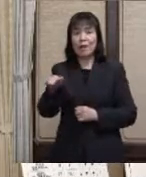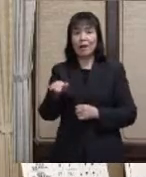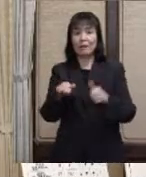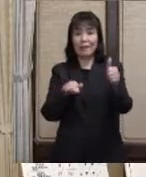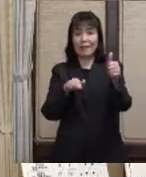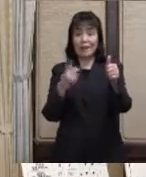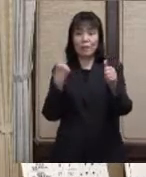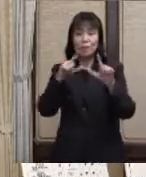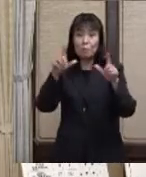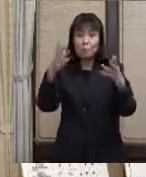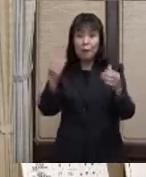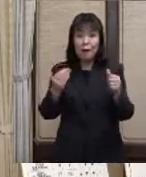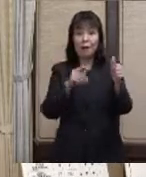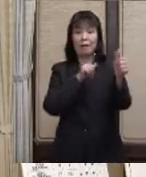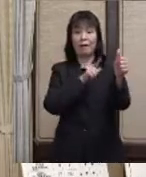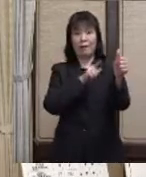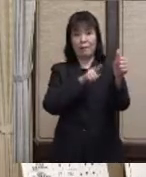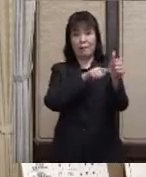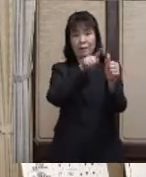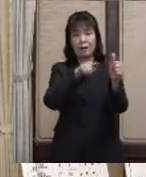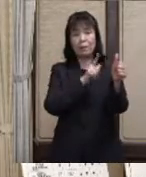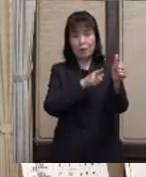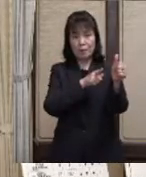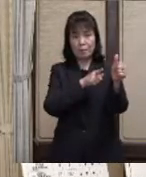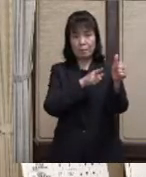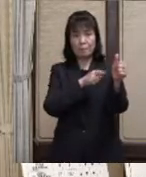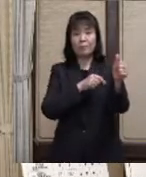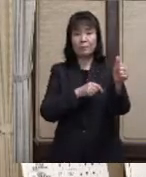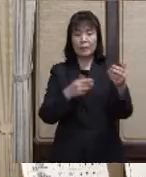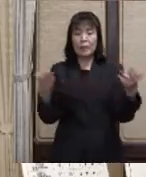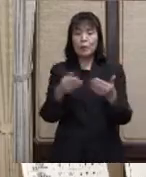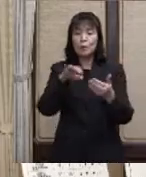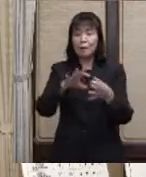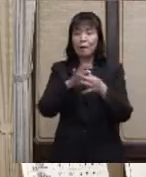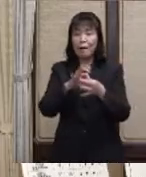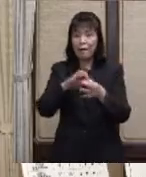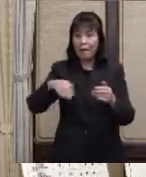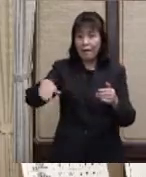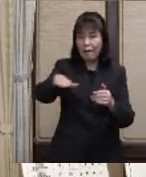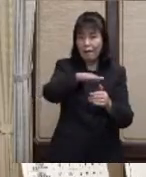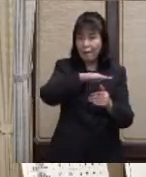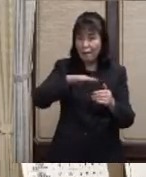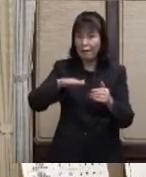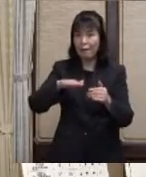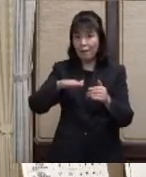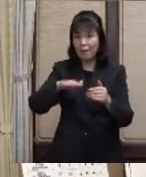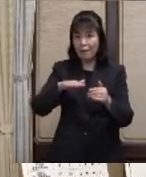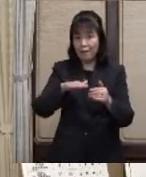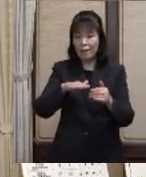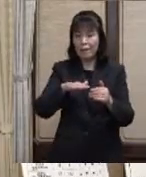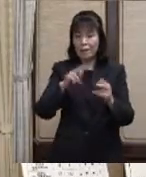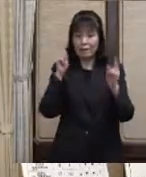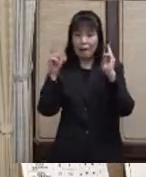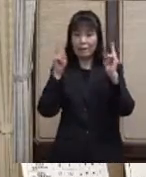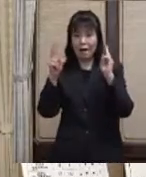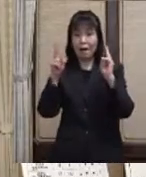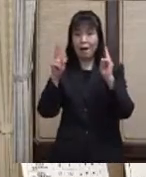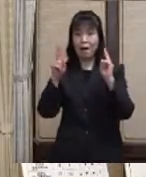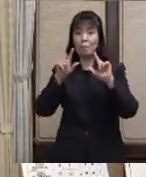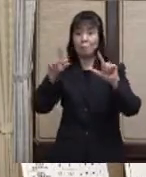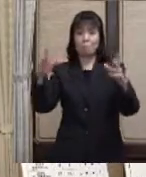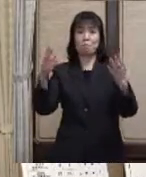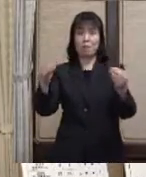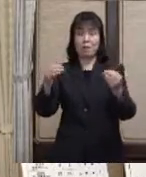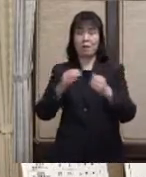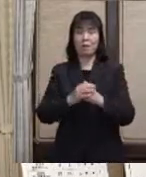昨日の発表した方でありますが、こちらの職場関係について、会社の方も公表され